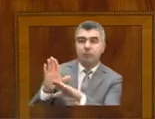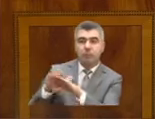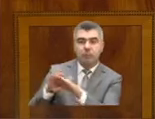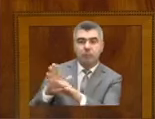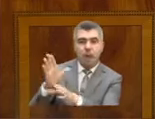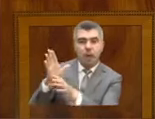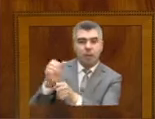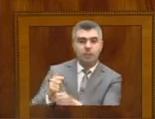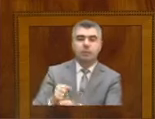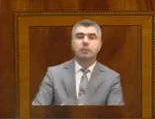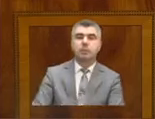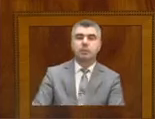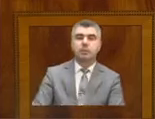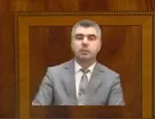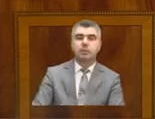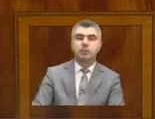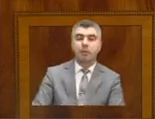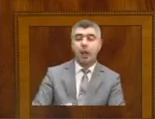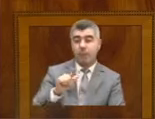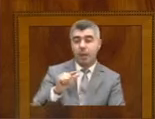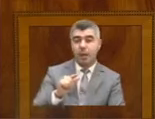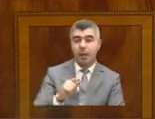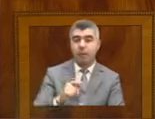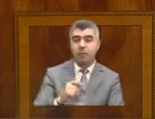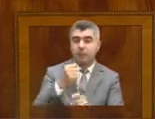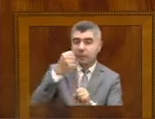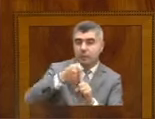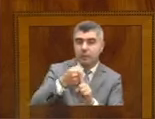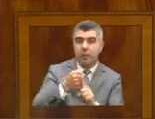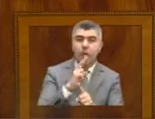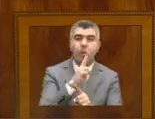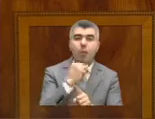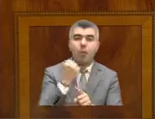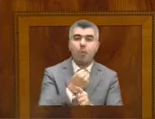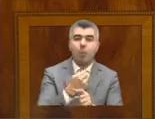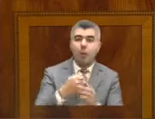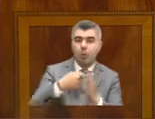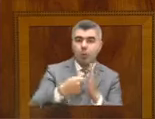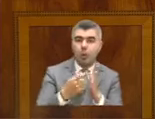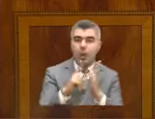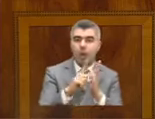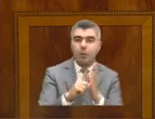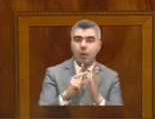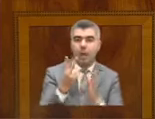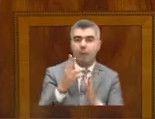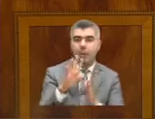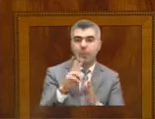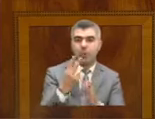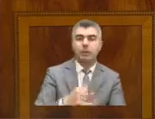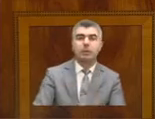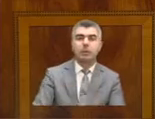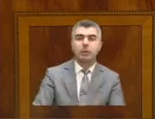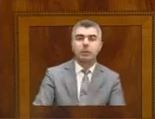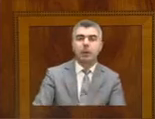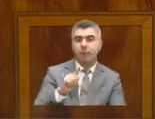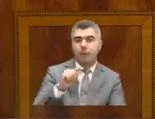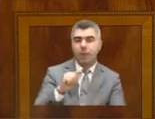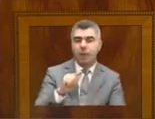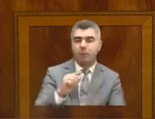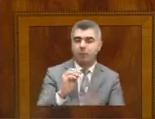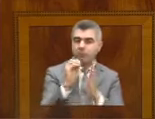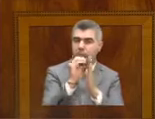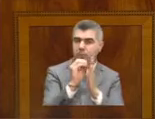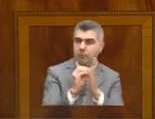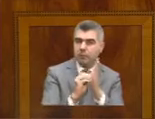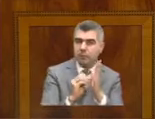الله، ستعمل الحكومة من خلال مشروع قانون المالية لسنة 2025 على تنزيل التزاماتها في